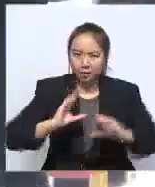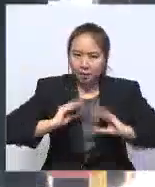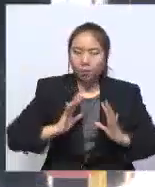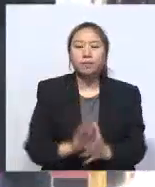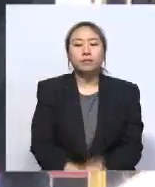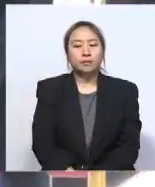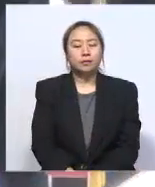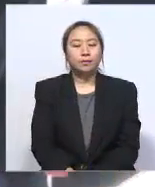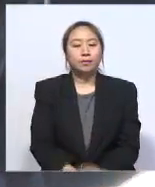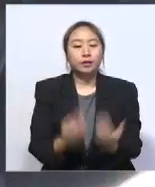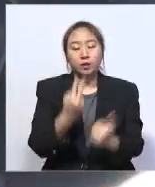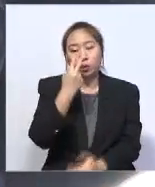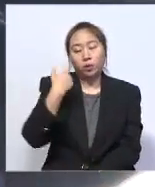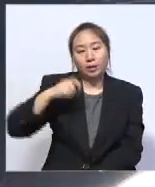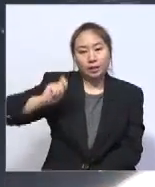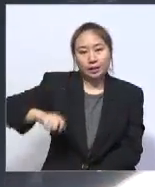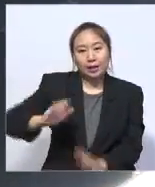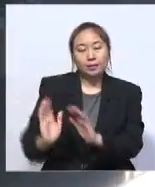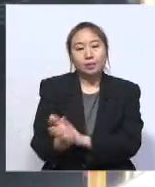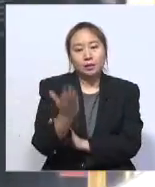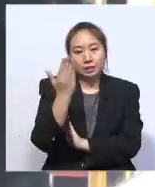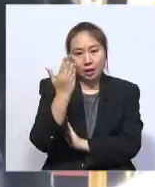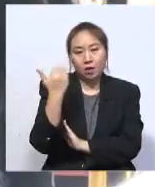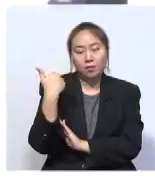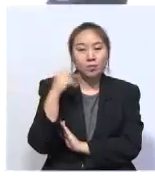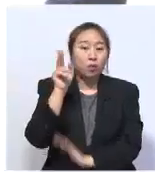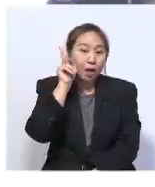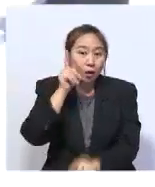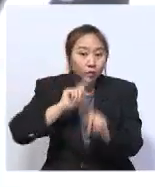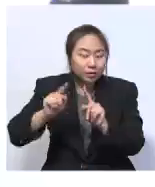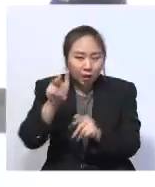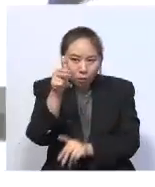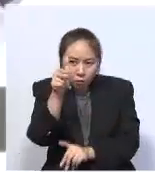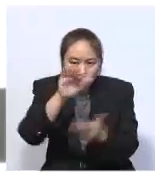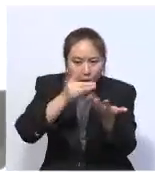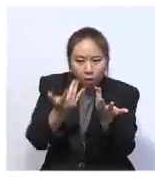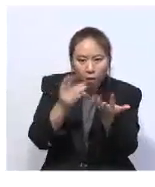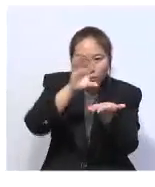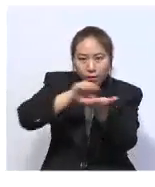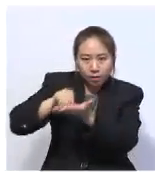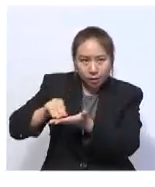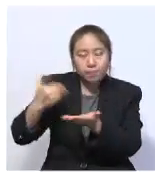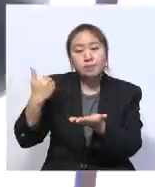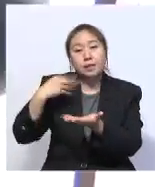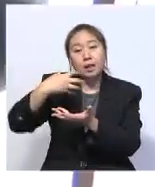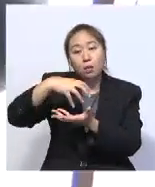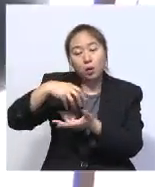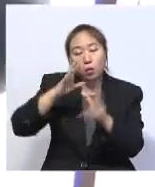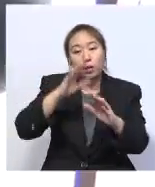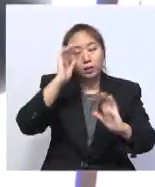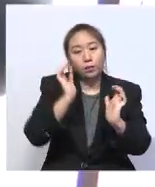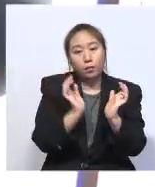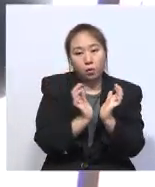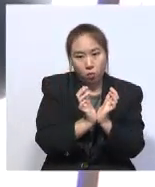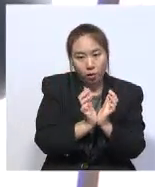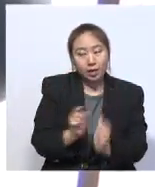มาดูบรรยากาศที่ศาลอาญานะคะคุณผู้ชมคะตั้งแต่ช่วงเช้าที่ผ่านมาก็มีสื่อมวลชนไปรอติดตามข่าวค่ะหลังมีรายงานว่าพนักงานสอบส